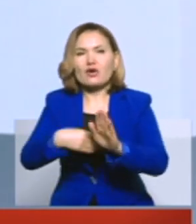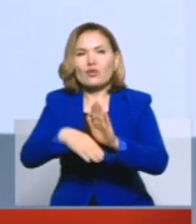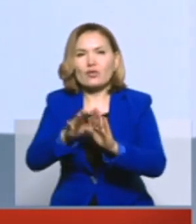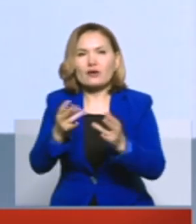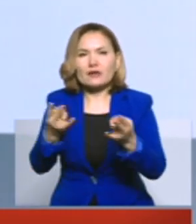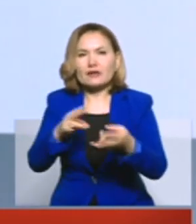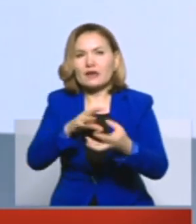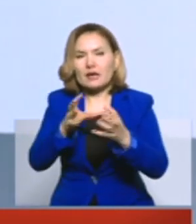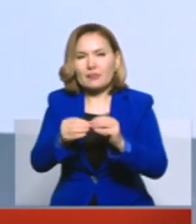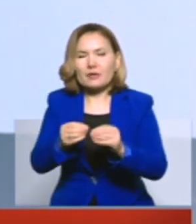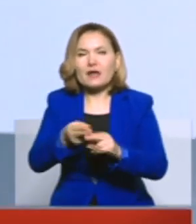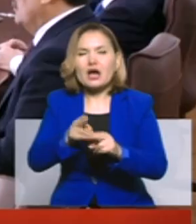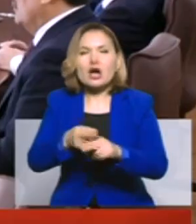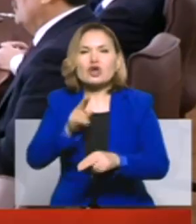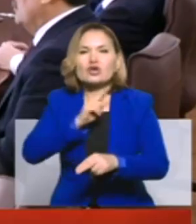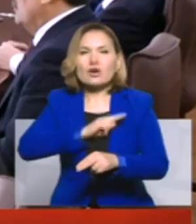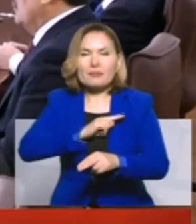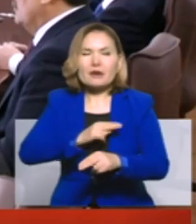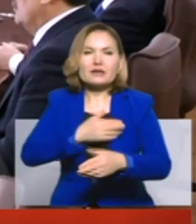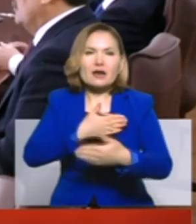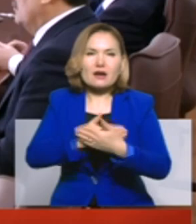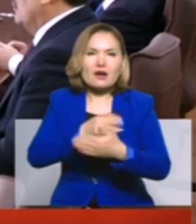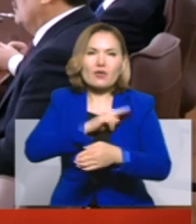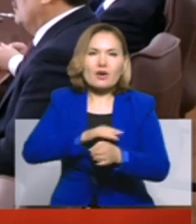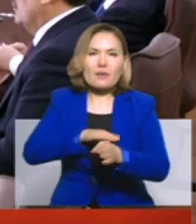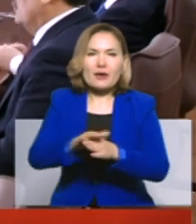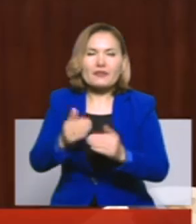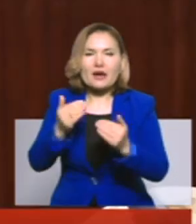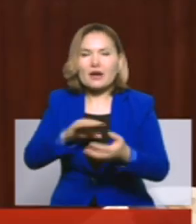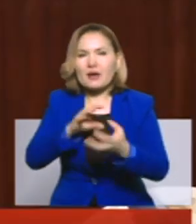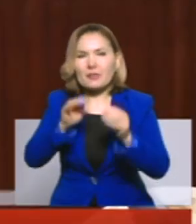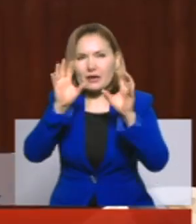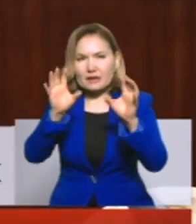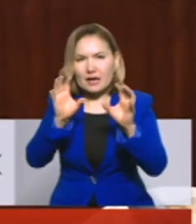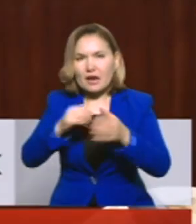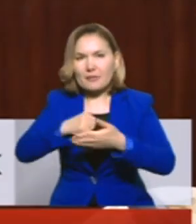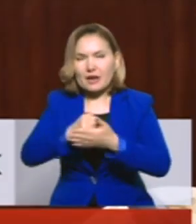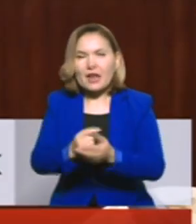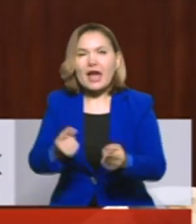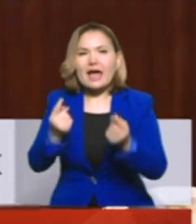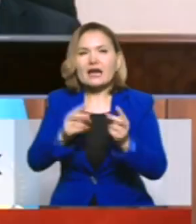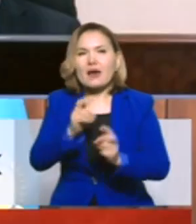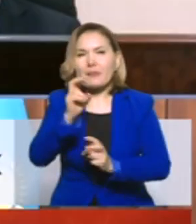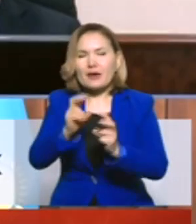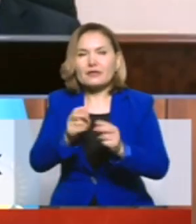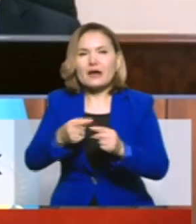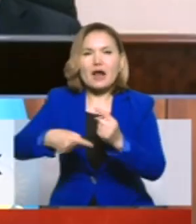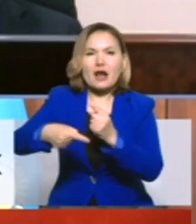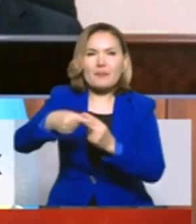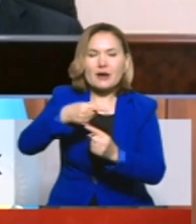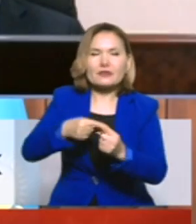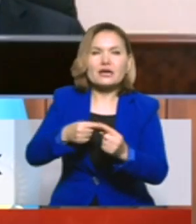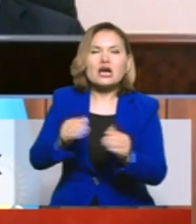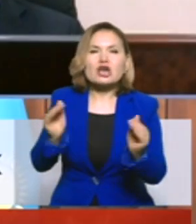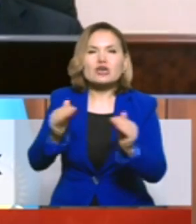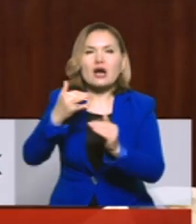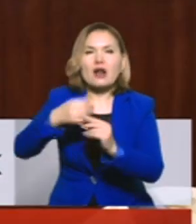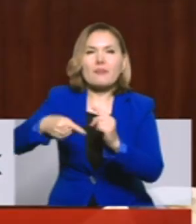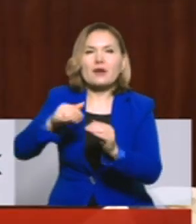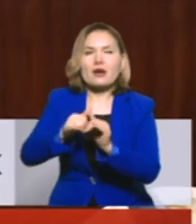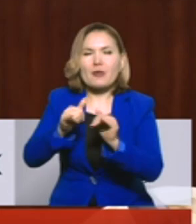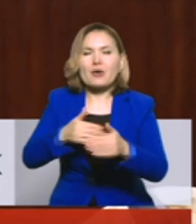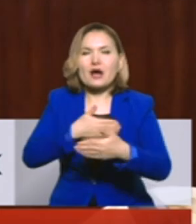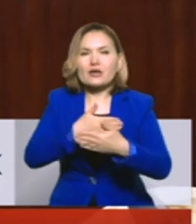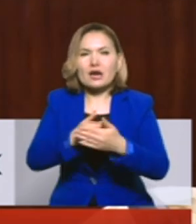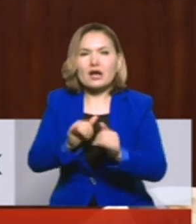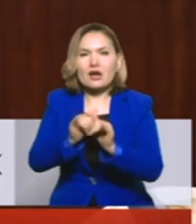тапсырды. Егер бұрын бұл жұмыс ерікті түрде жүргізілсе, қазір заңнамаға сәйкес ірі кәсіпорындардың айналасында шағын орта бизнес белдеуін